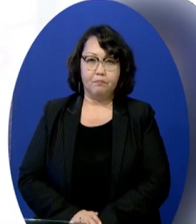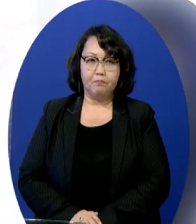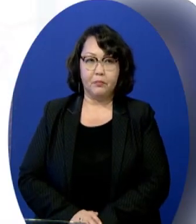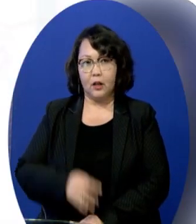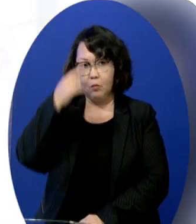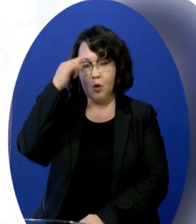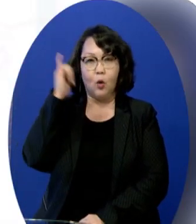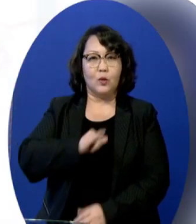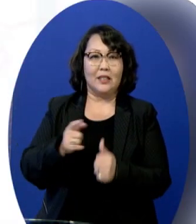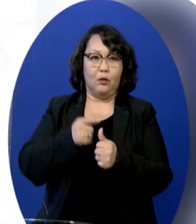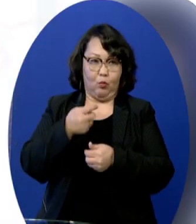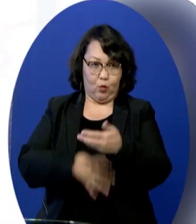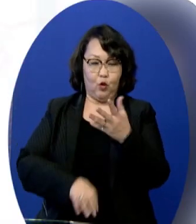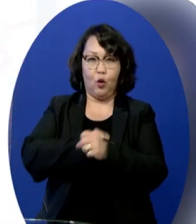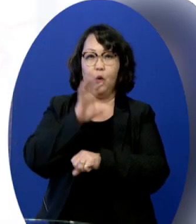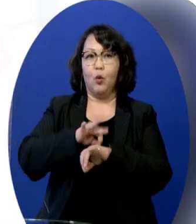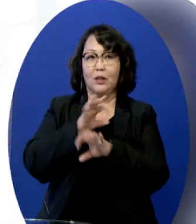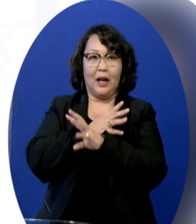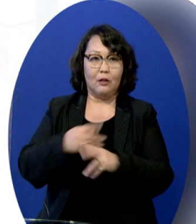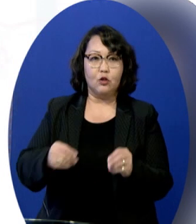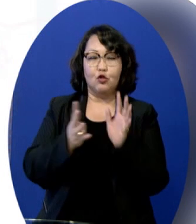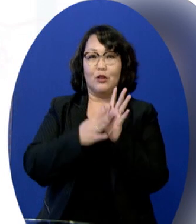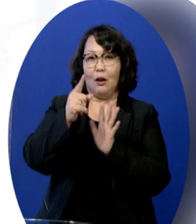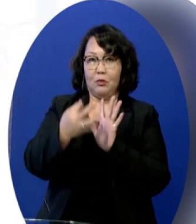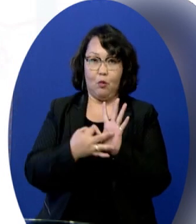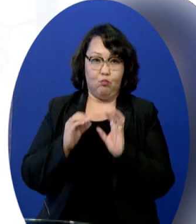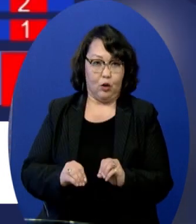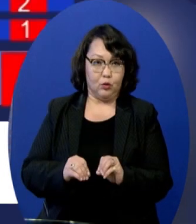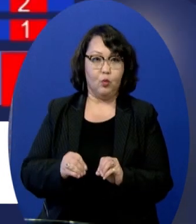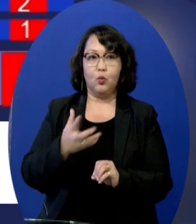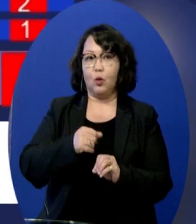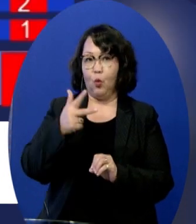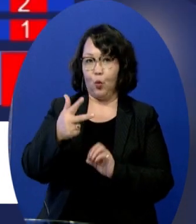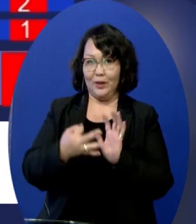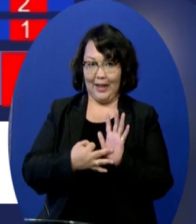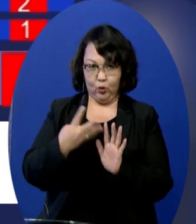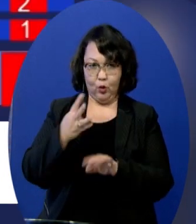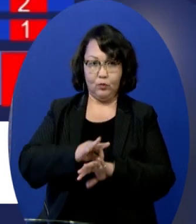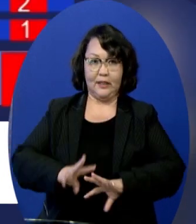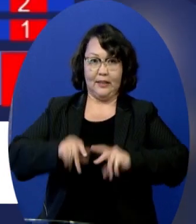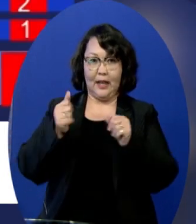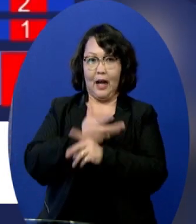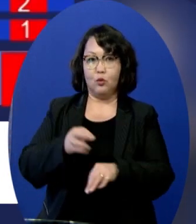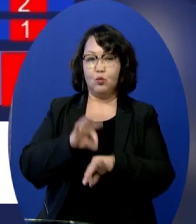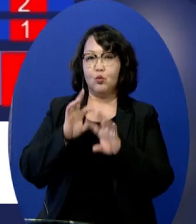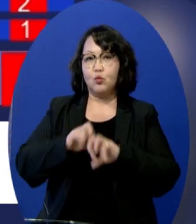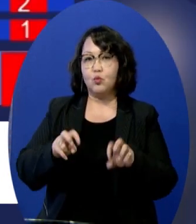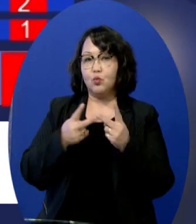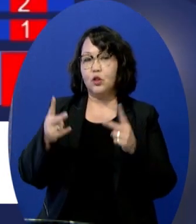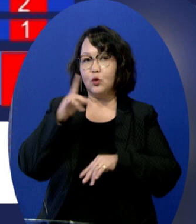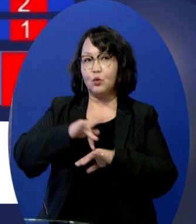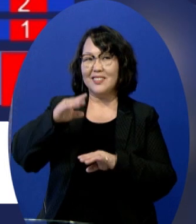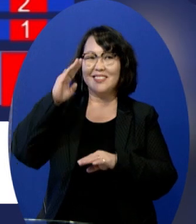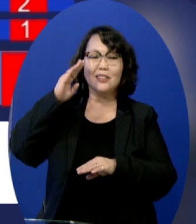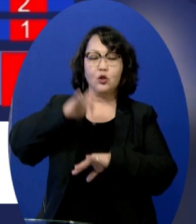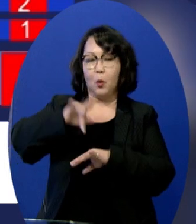Монгол улсад бүртгэгдсэн коронавирус халдварын тоо 918 болсноос 384 нэгдгрээд байна. Халдварт өвчин судлын үндэсний төв, цэргийн төв эмнэлэг,